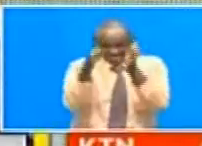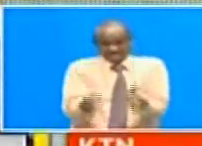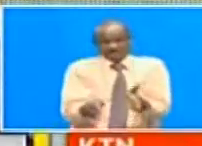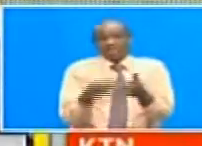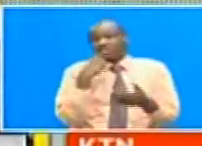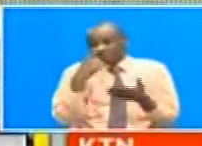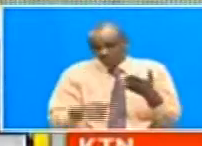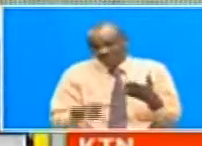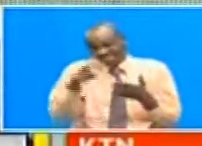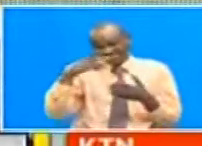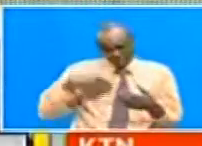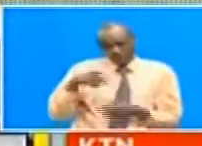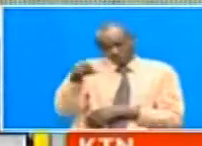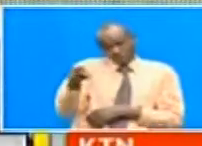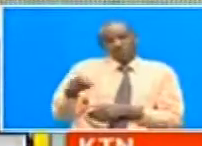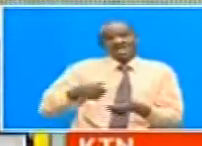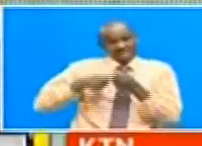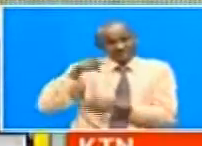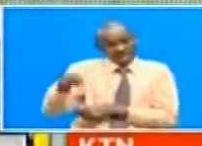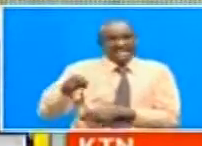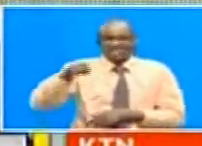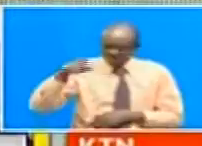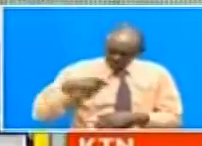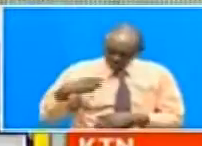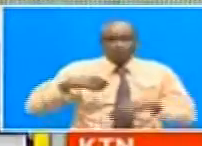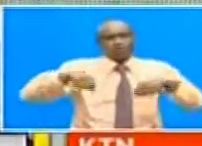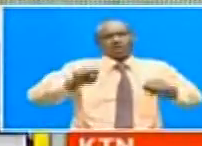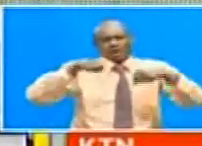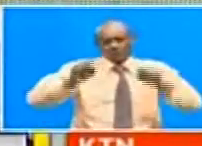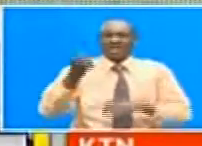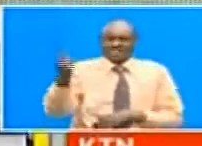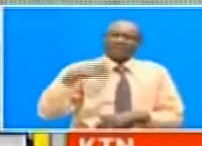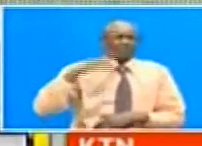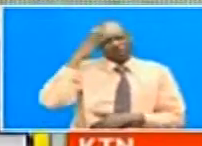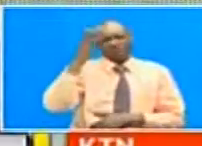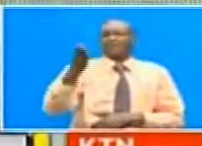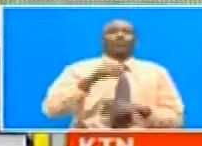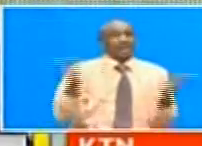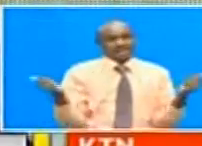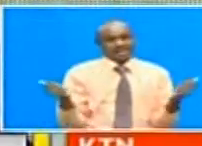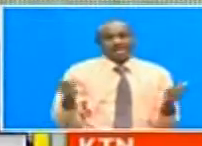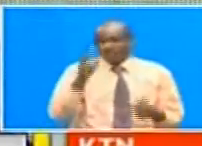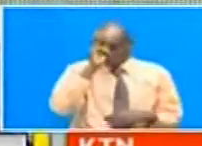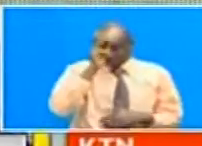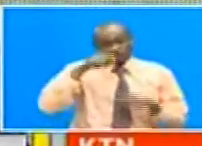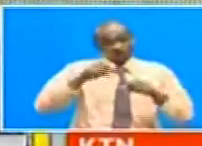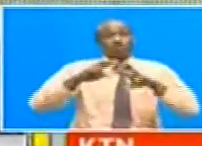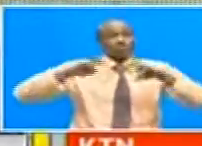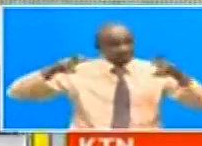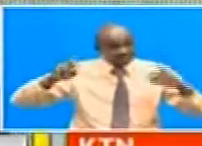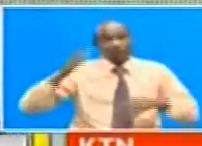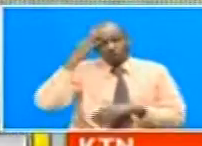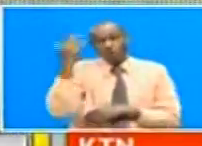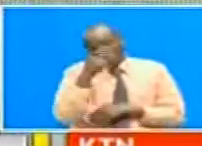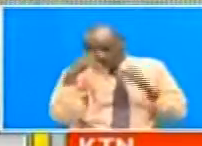aliwaarifu kuwa waliotekeleza unyama huo ni wahudumu wa bodaboda wanaojulikana mtaani humo. Polisi wanaendelea na uchunguzi wao